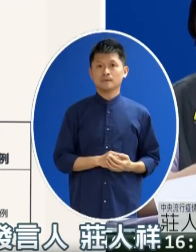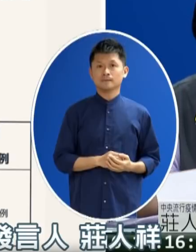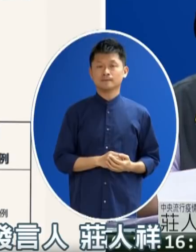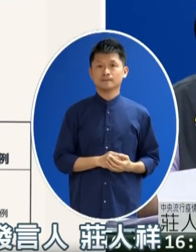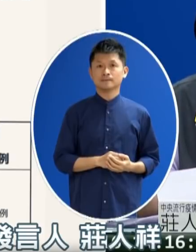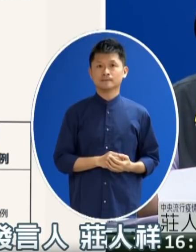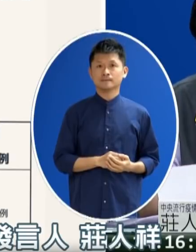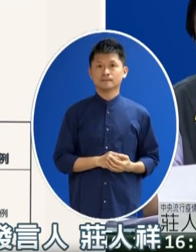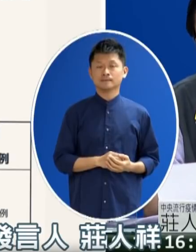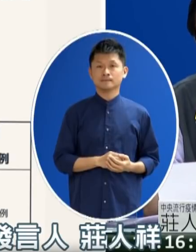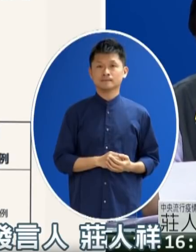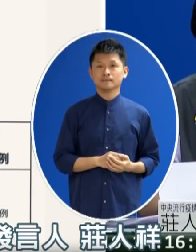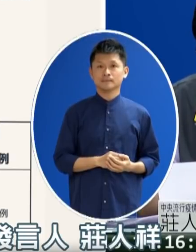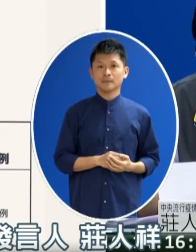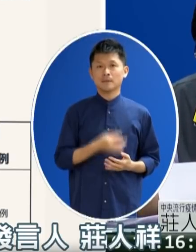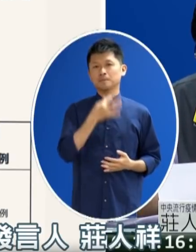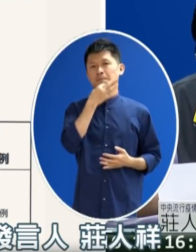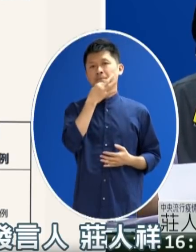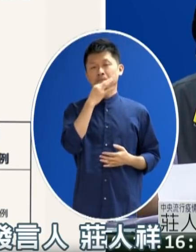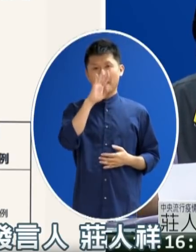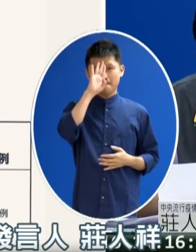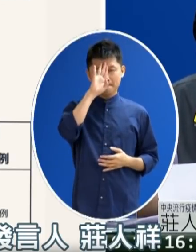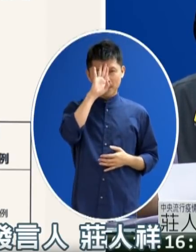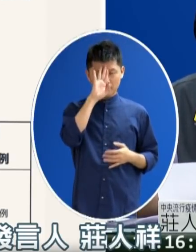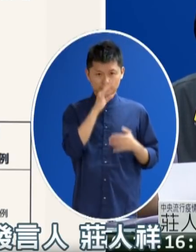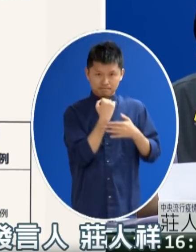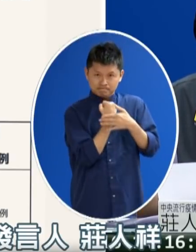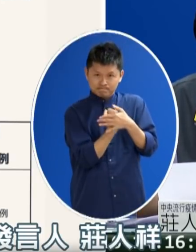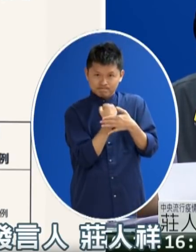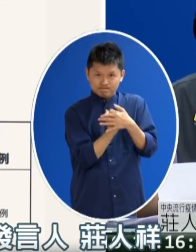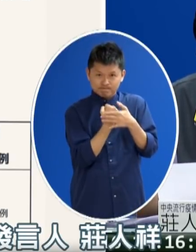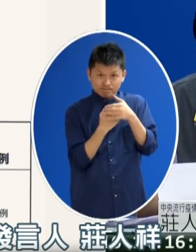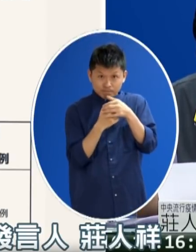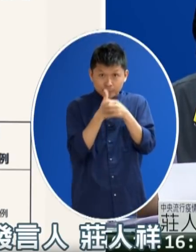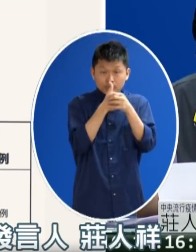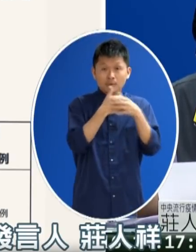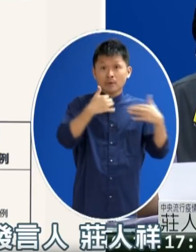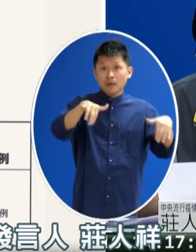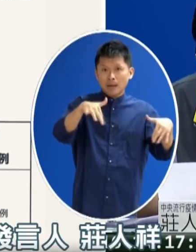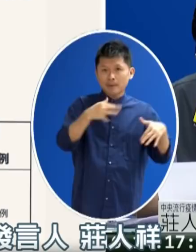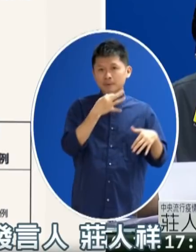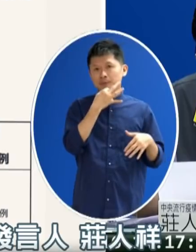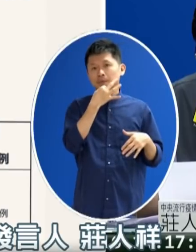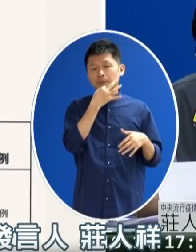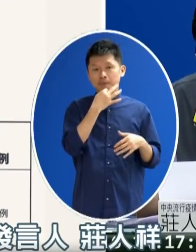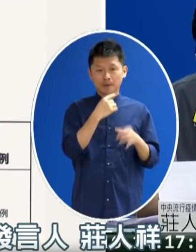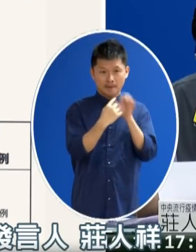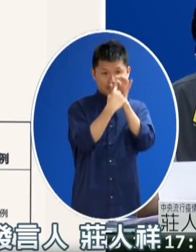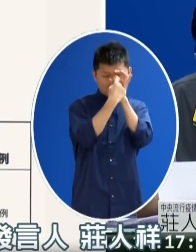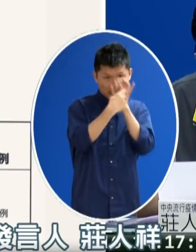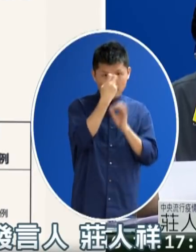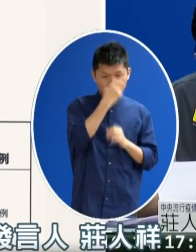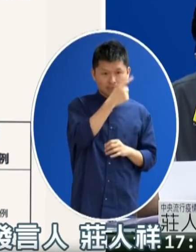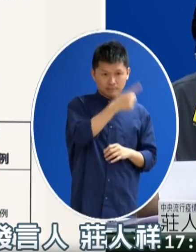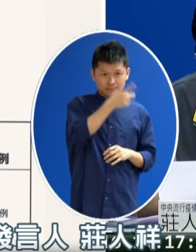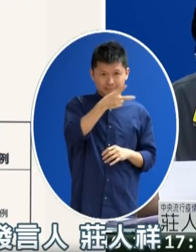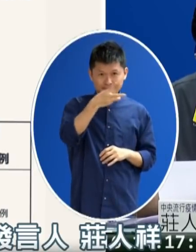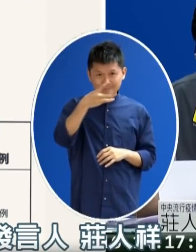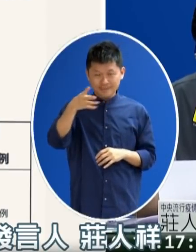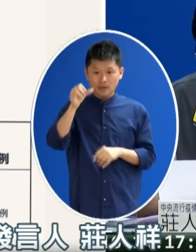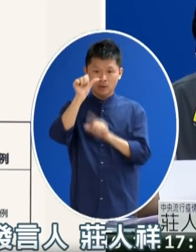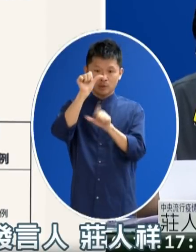就是可能我有潜伏期的问题哈、哦，所以当然是需要这个采很多次，那最后才